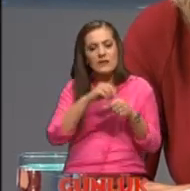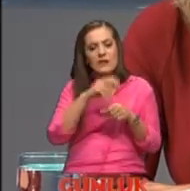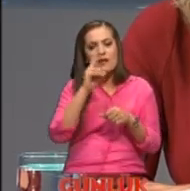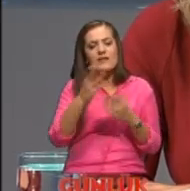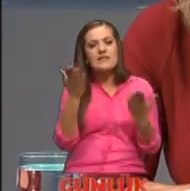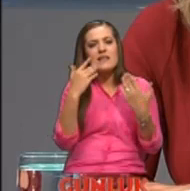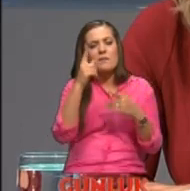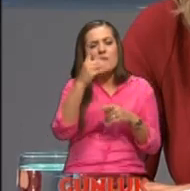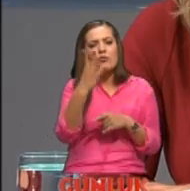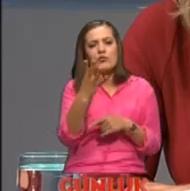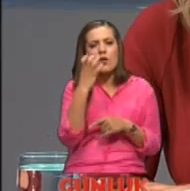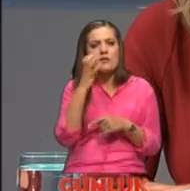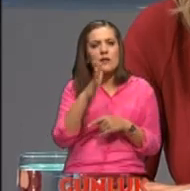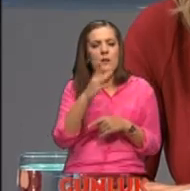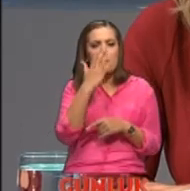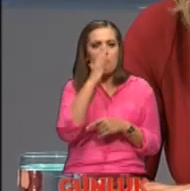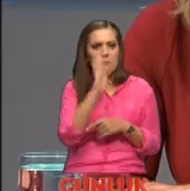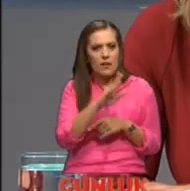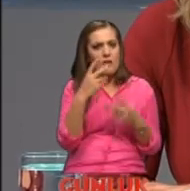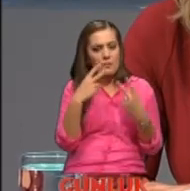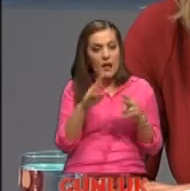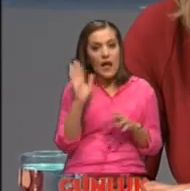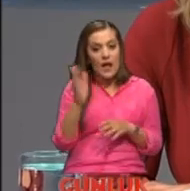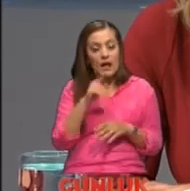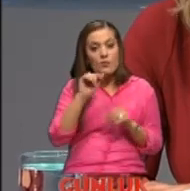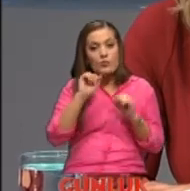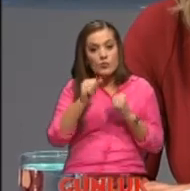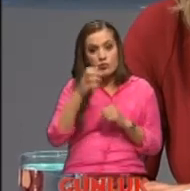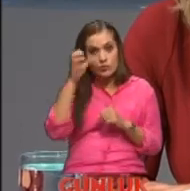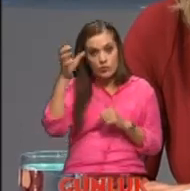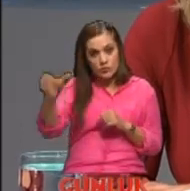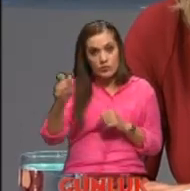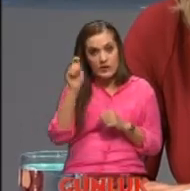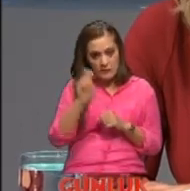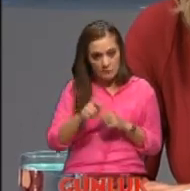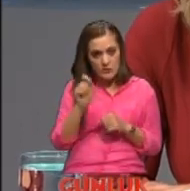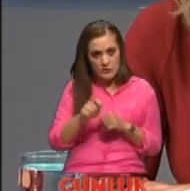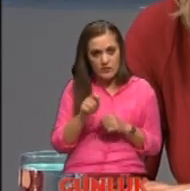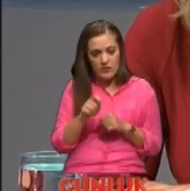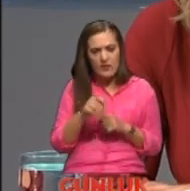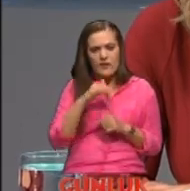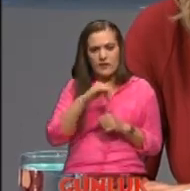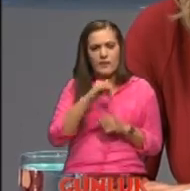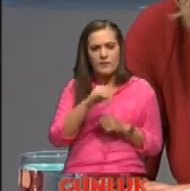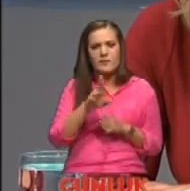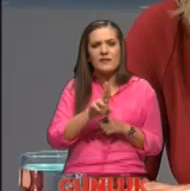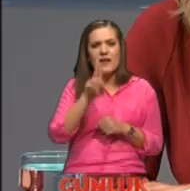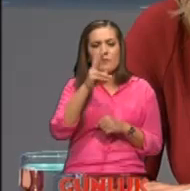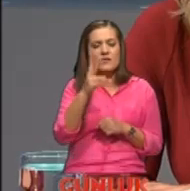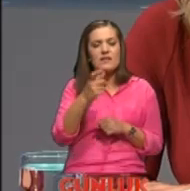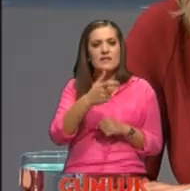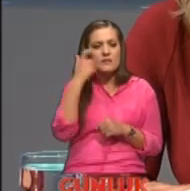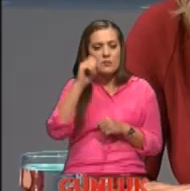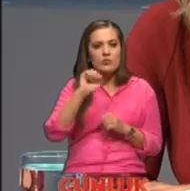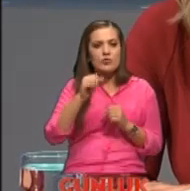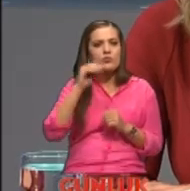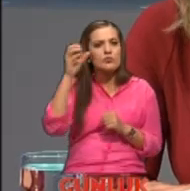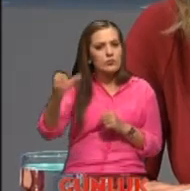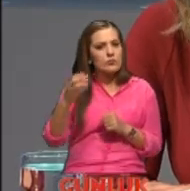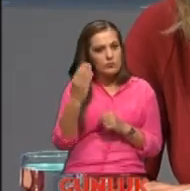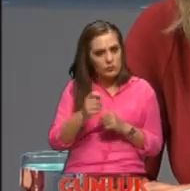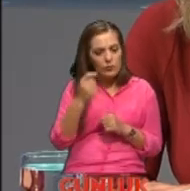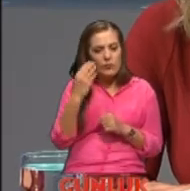serin bir yerinde yaklaşık 4 saat kadar bekletebilir. Eğer buzdolabında muhafaza edecekse yaklaşık 72 saat buzdolabında